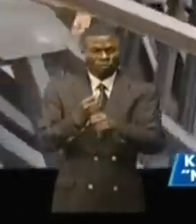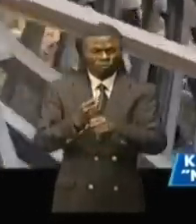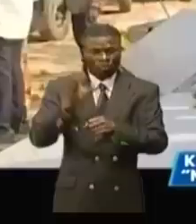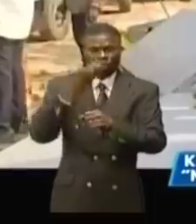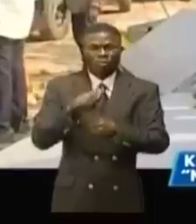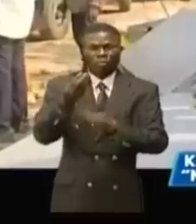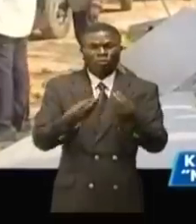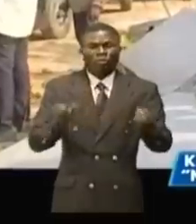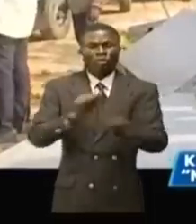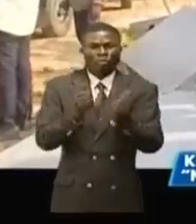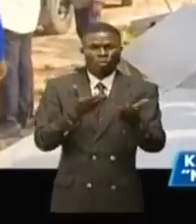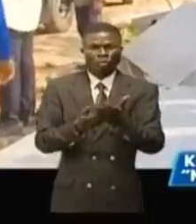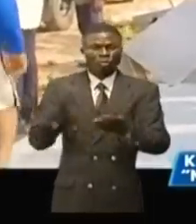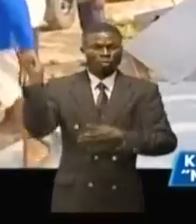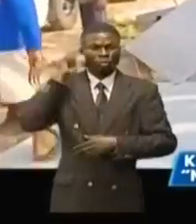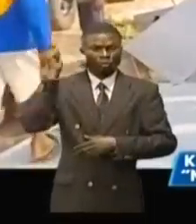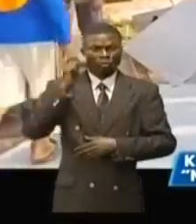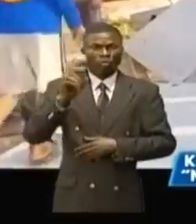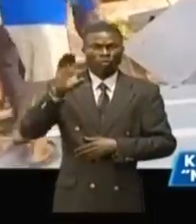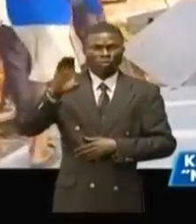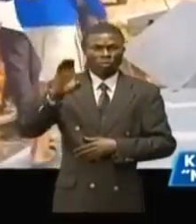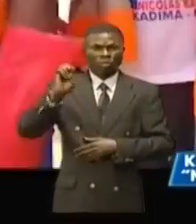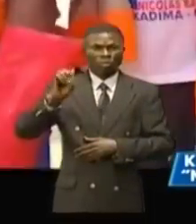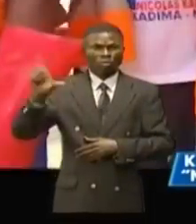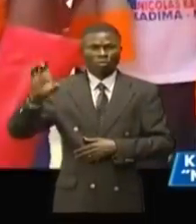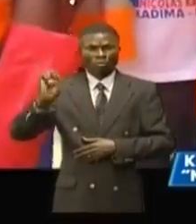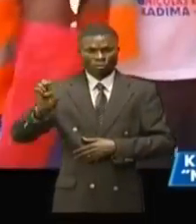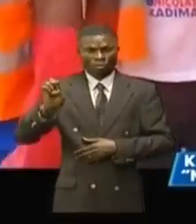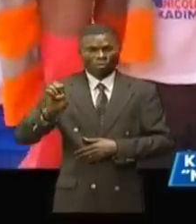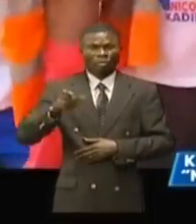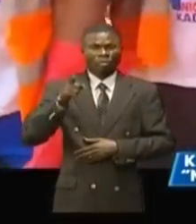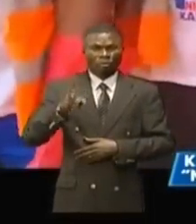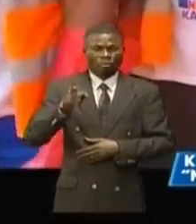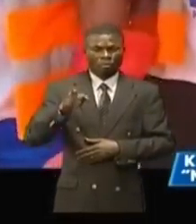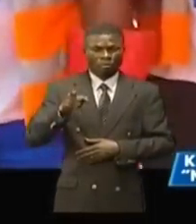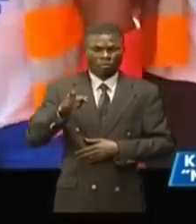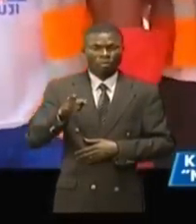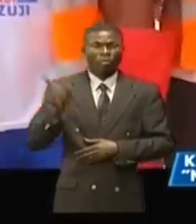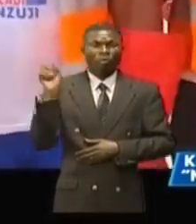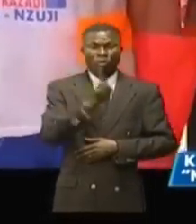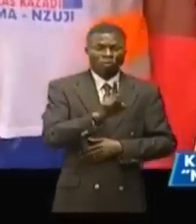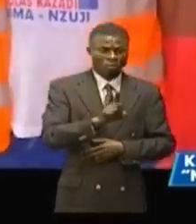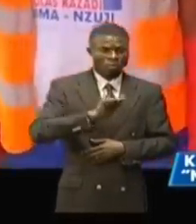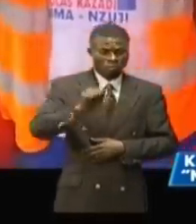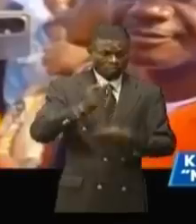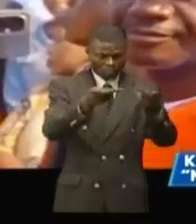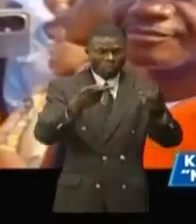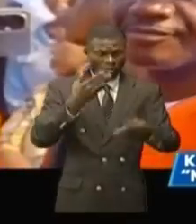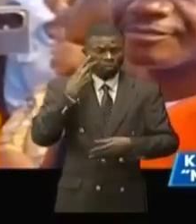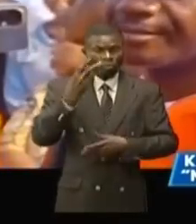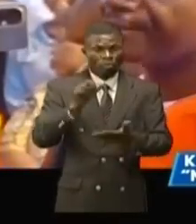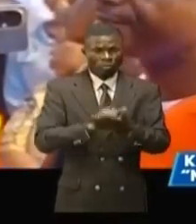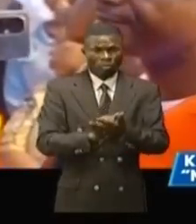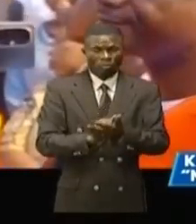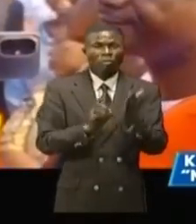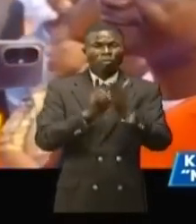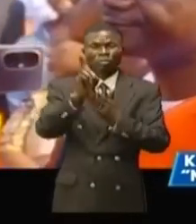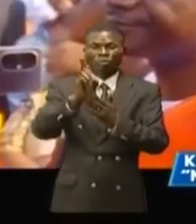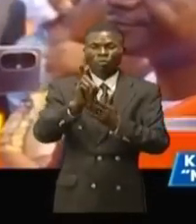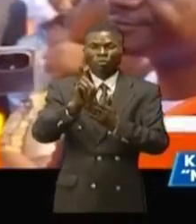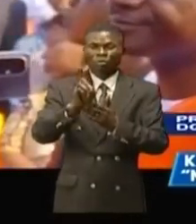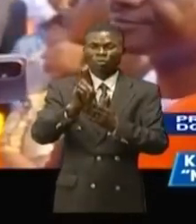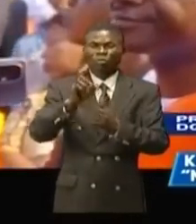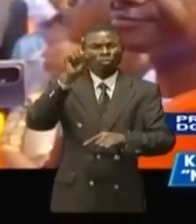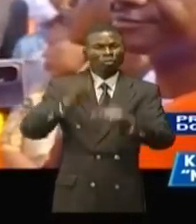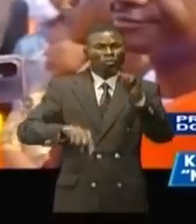au quotidien. Les professeurs Sélé, Ekoto, Loleke, s'y est rendu pour se faire. Il n'y a pas de développement sans route, il